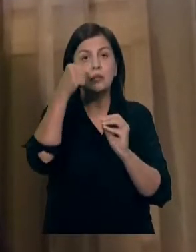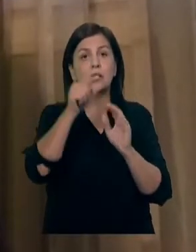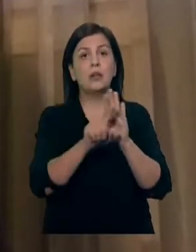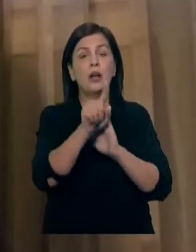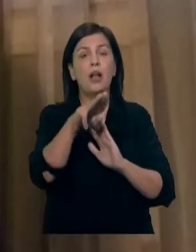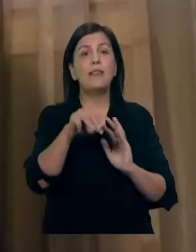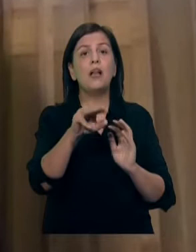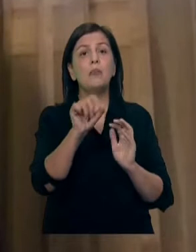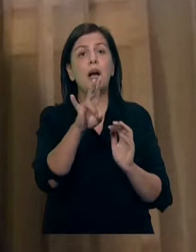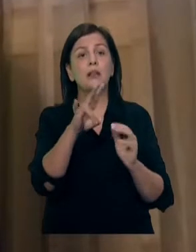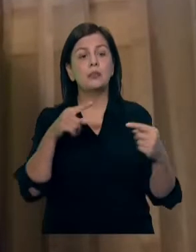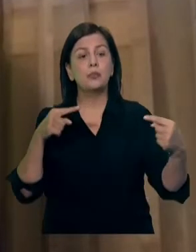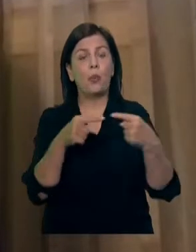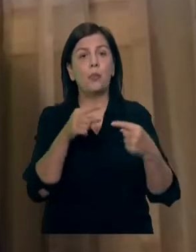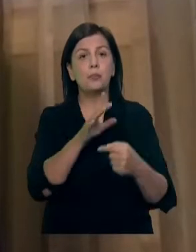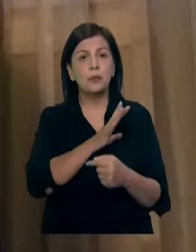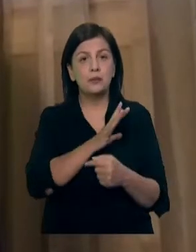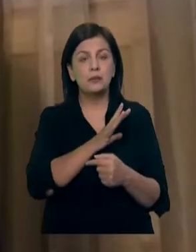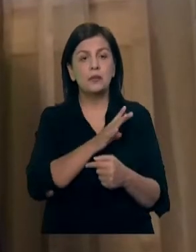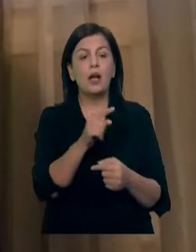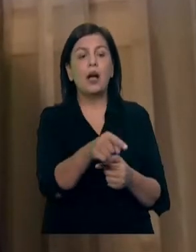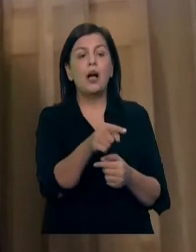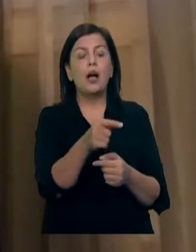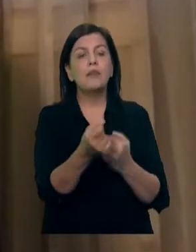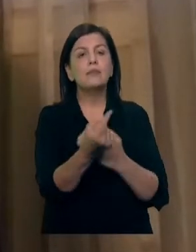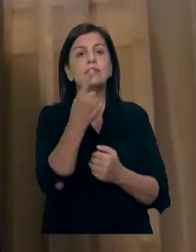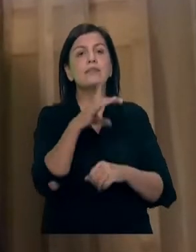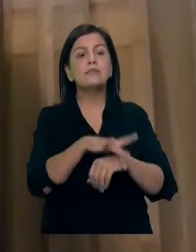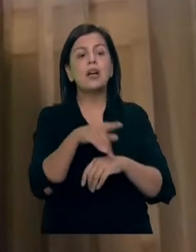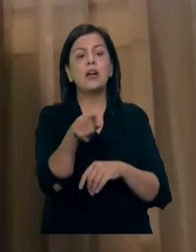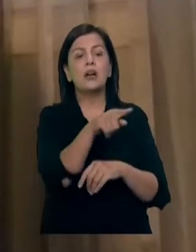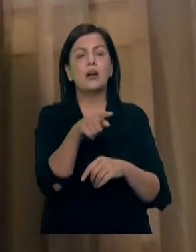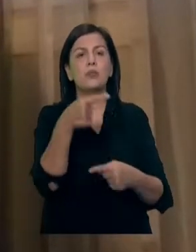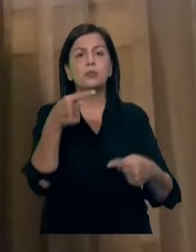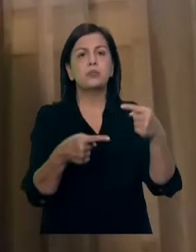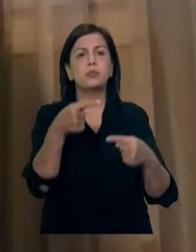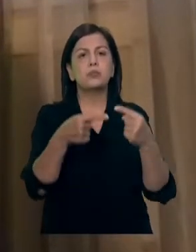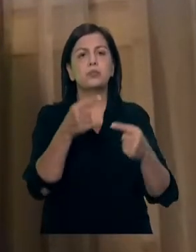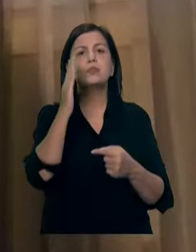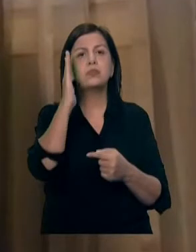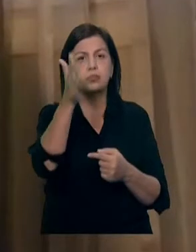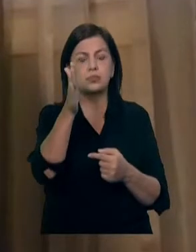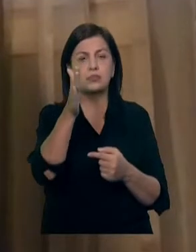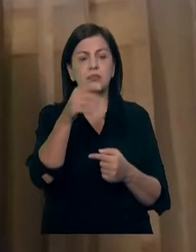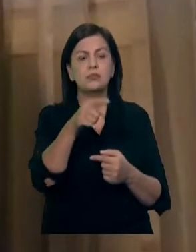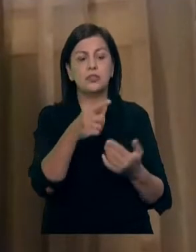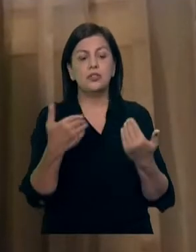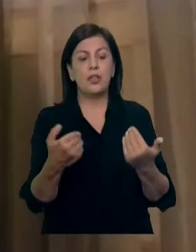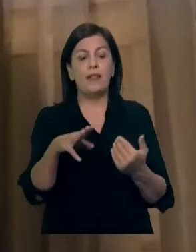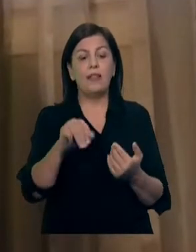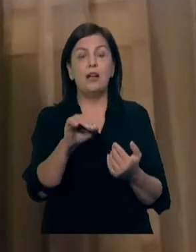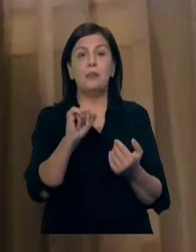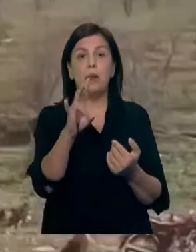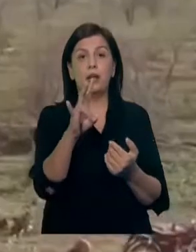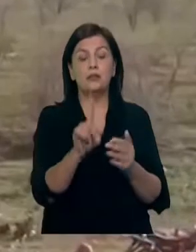toqquşmuşdu. Bu da onu deməyə əsas verir ki, aralarında ziddiyyət var. Əvvəldən gələn bu kimi hadisələr indi Talibanın hakimiyyəti ələ keçirməsi